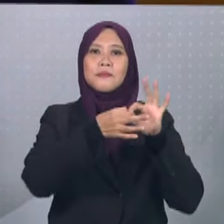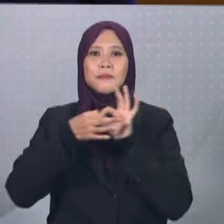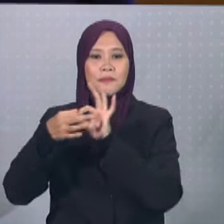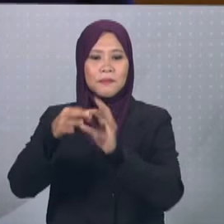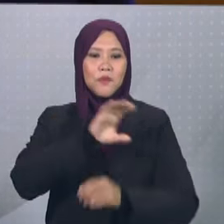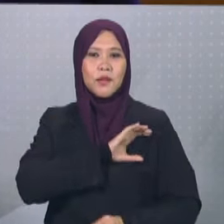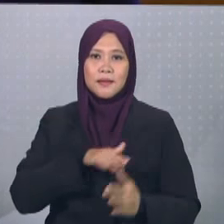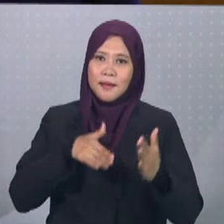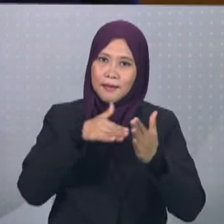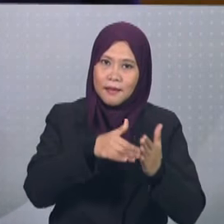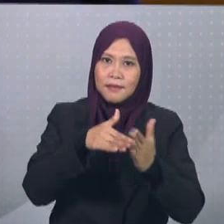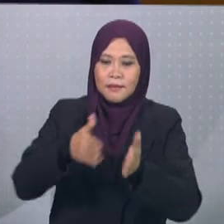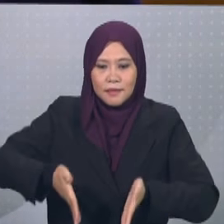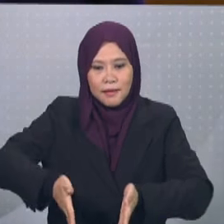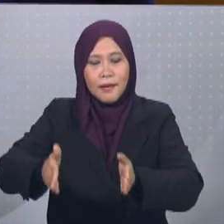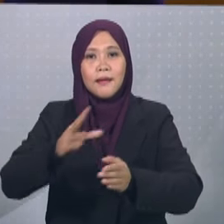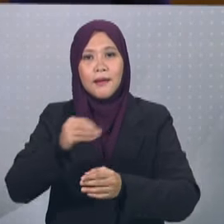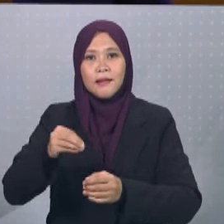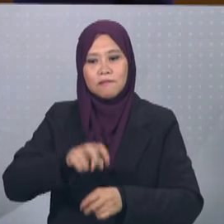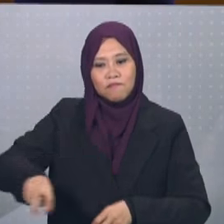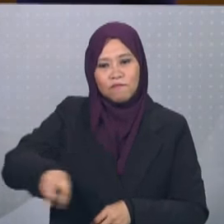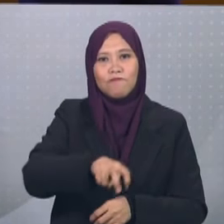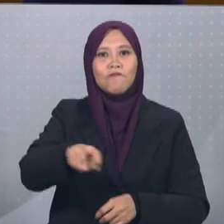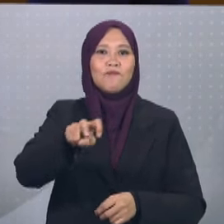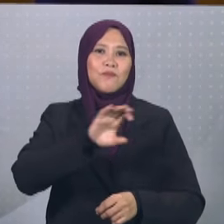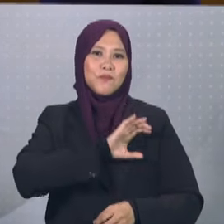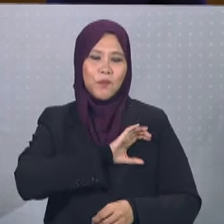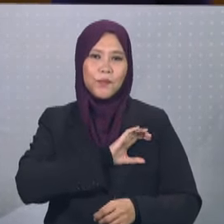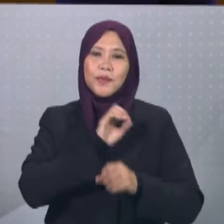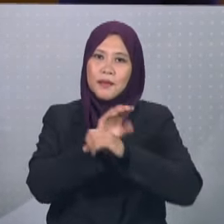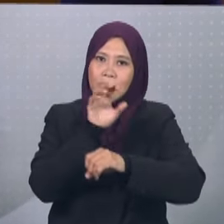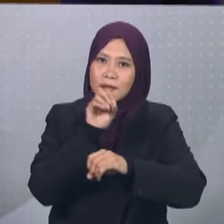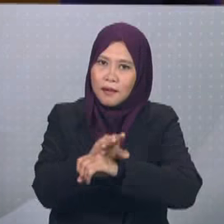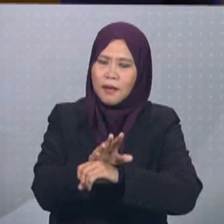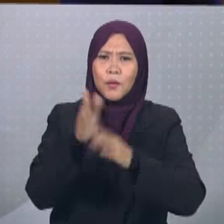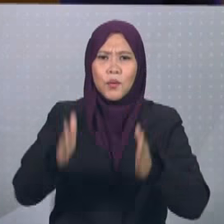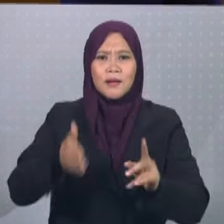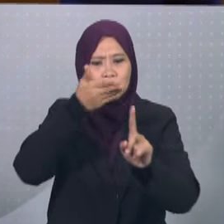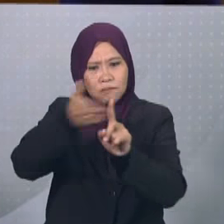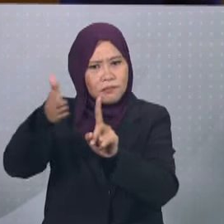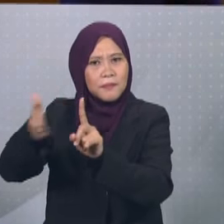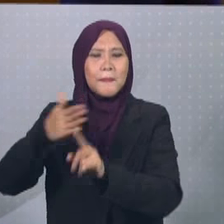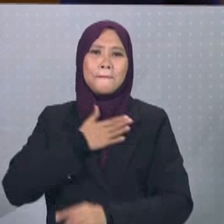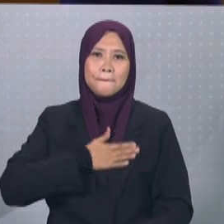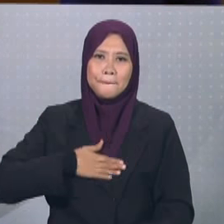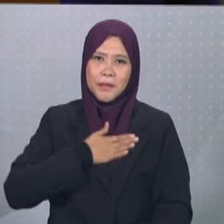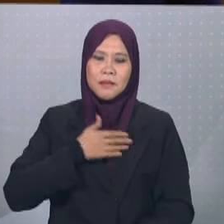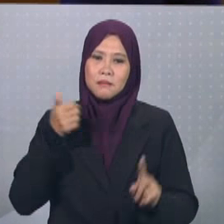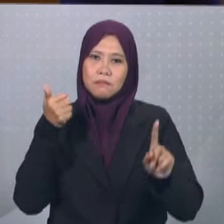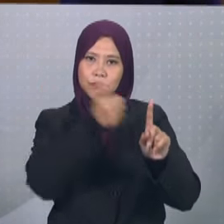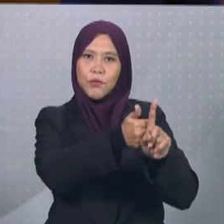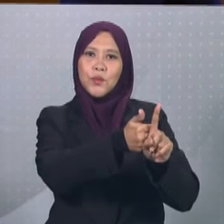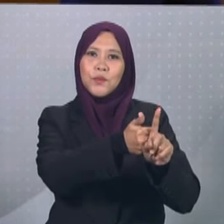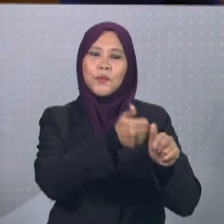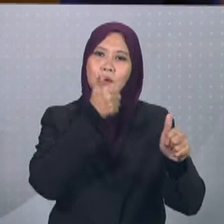di sekatan-sekatan selain ketika rondaan dilakukan anggotanya. Nasihat beliau kepada mereka yang masih ingkar, patuhilah arahan pihak